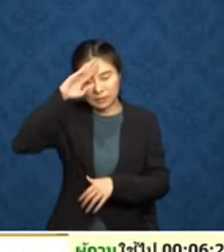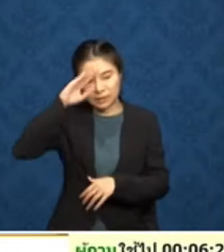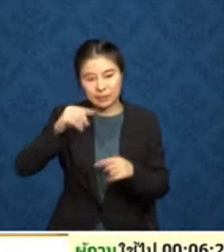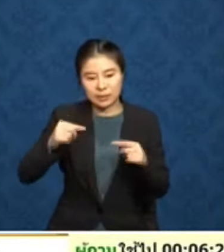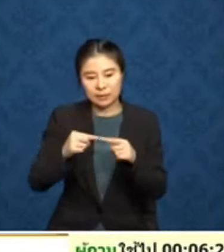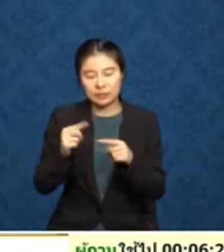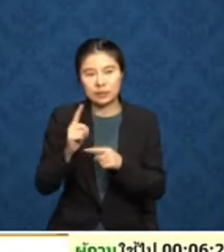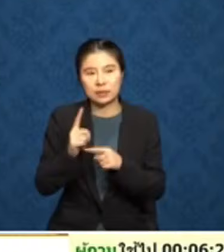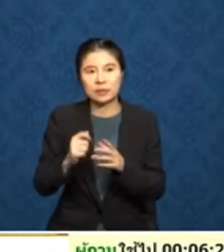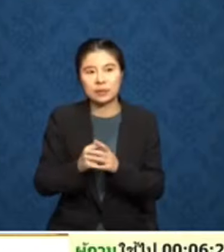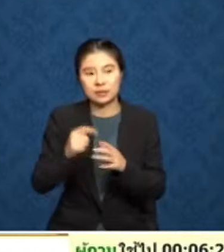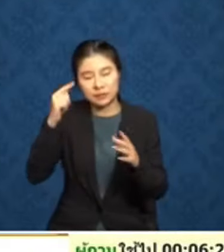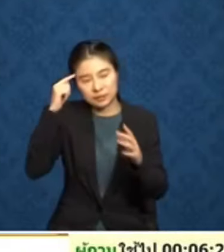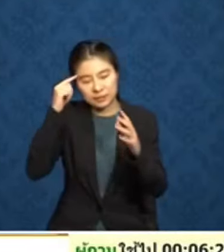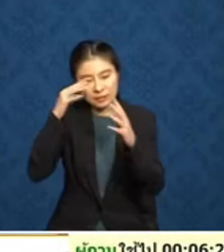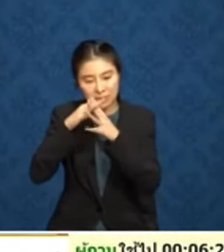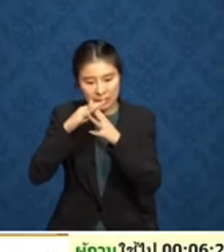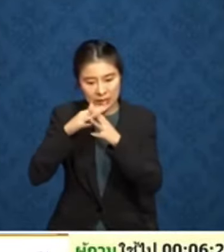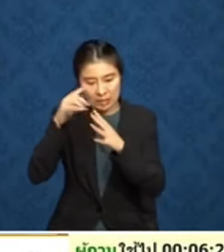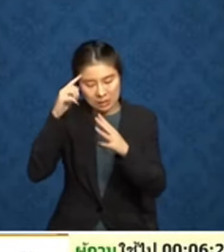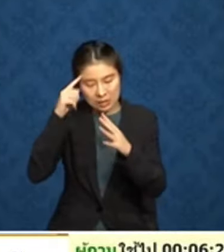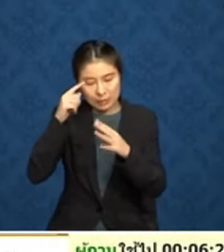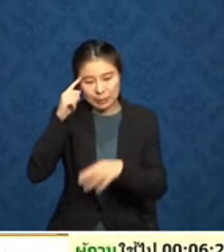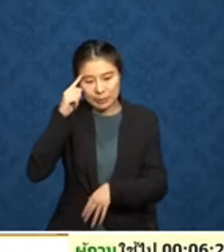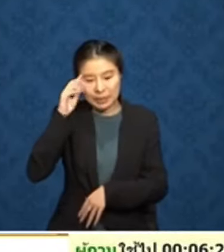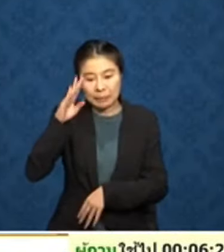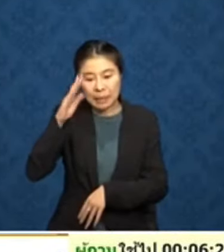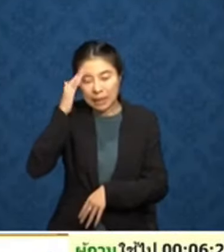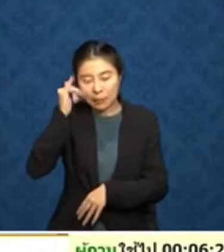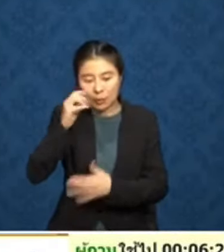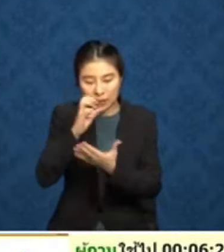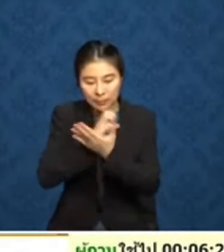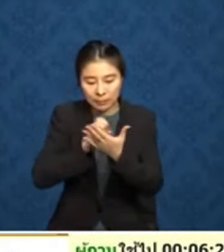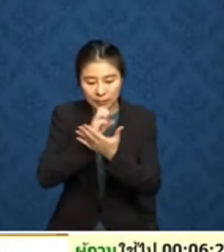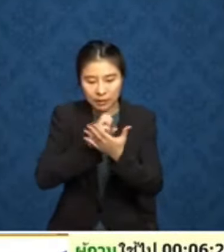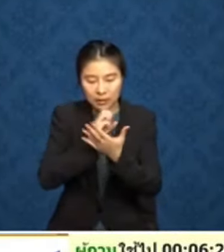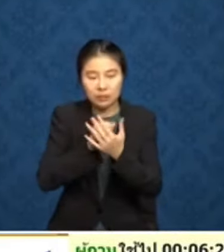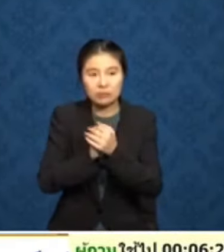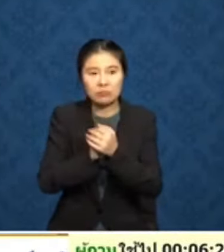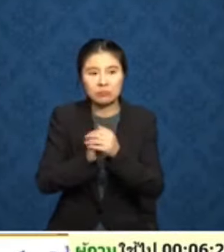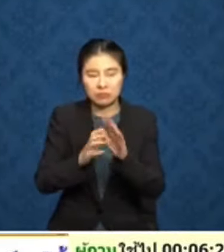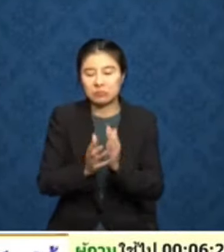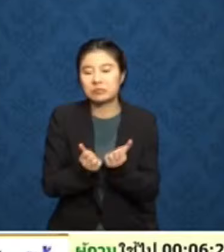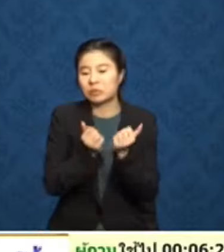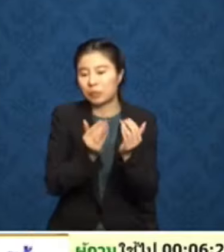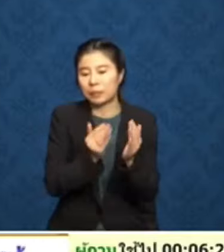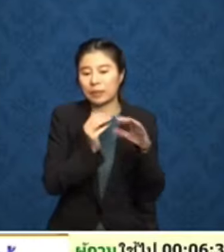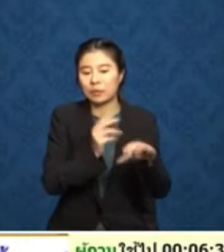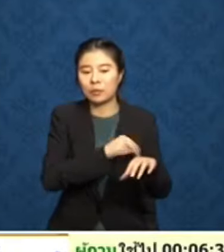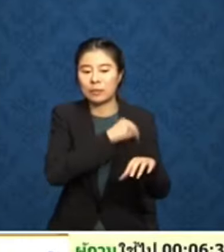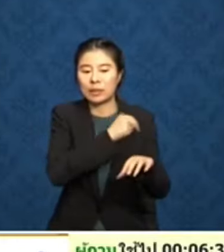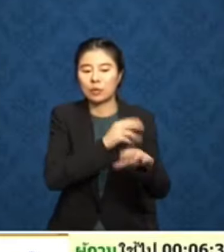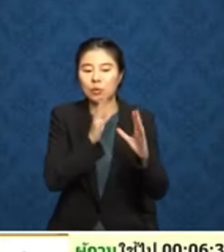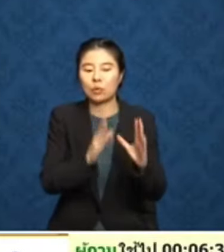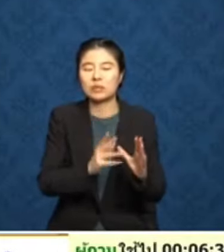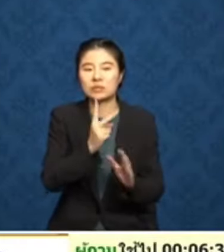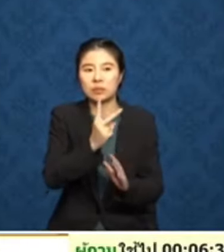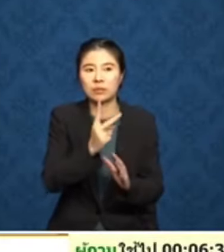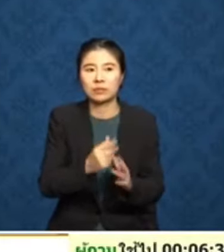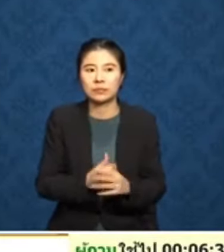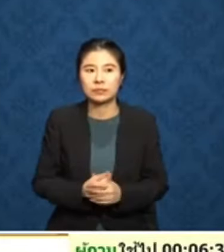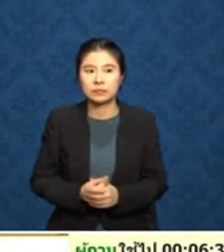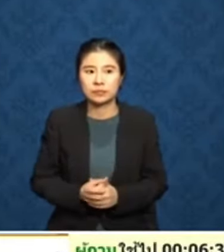ผู้ป่วยจิตเวชที่เกิดจากยาเสพติดเนี่ยเข้ารับการรักษา2คนปัญหาข้อแรกคือนะคะคืออย่างที่บอกไปถัดมาก็คือพอเ